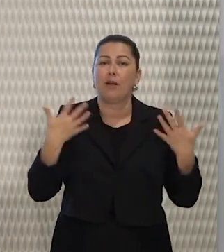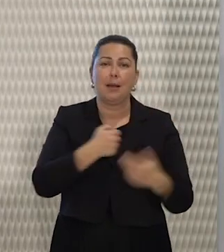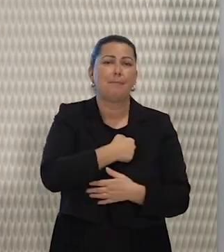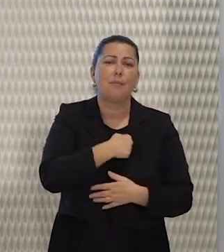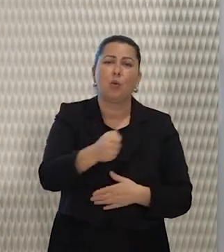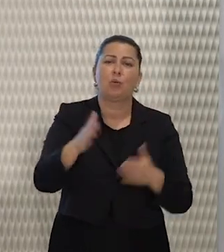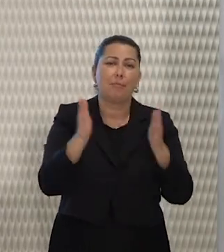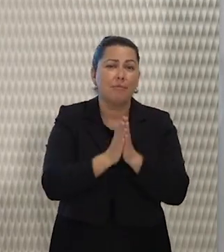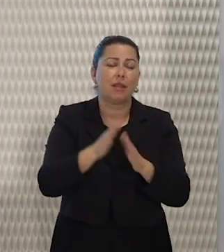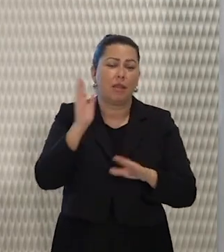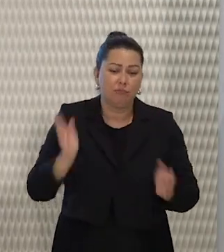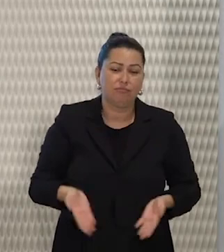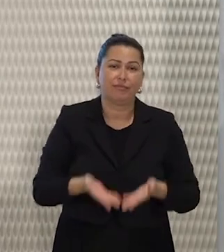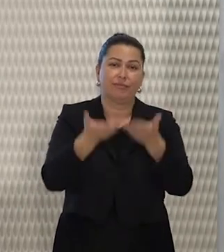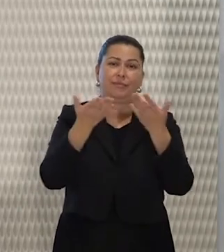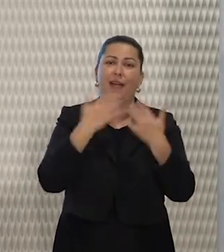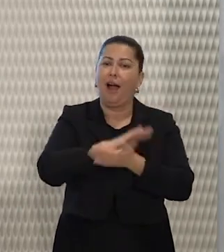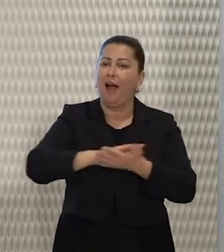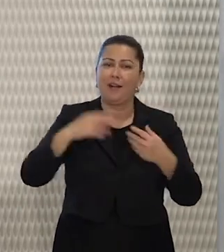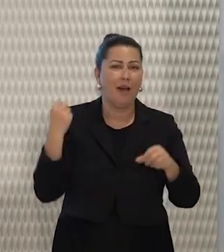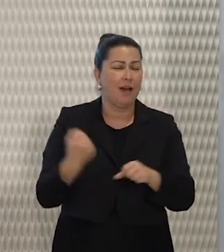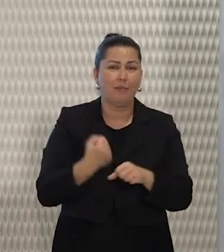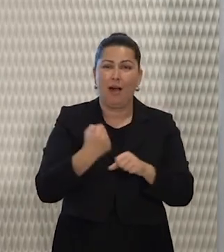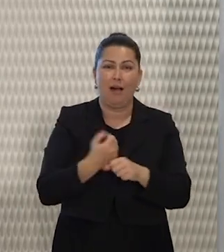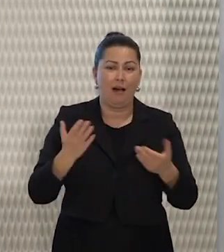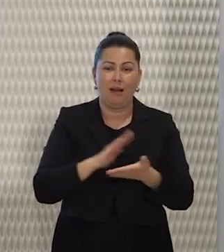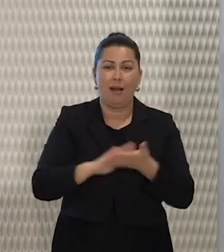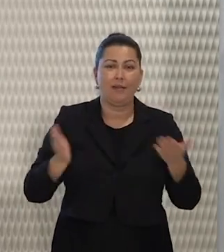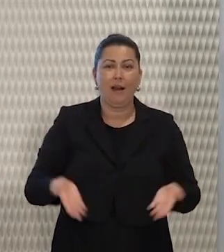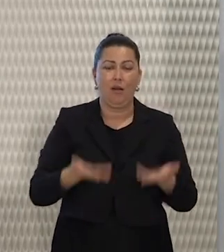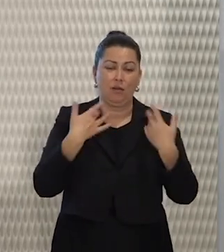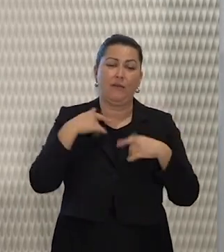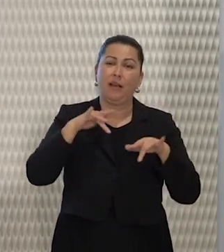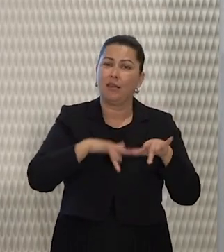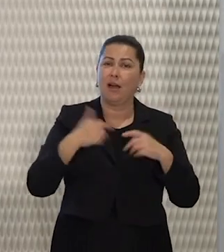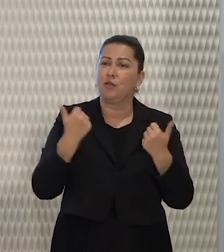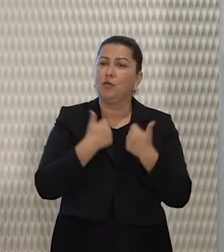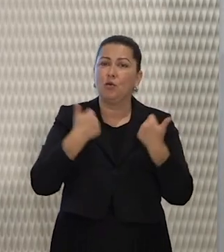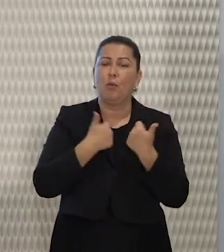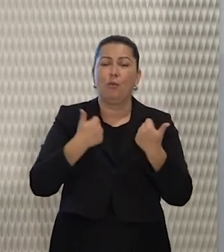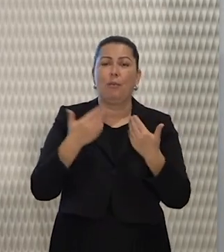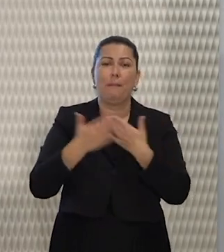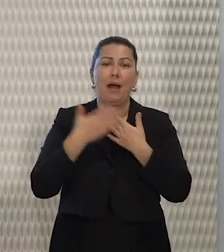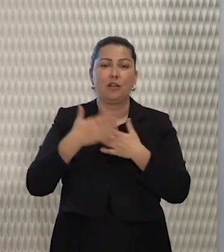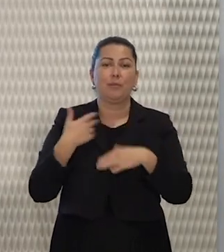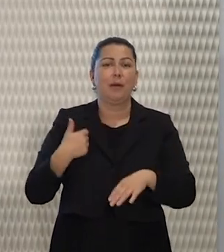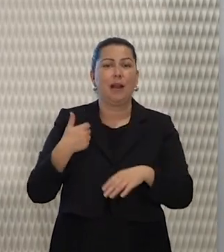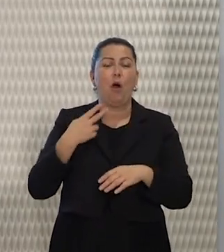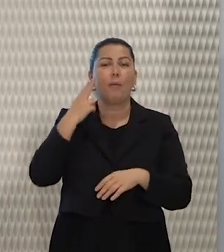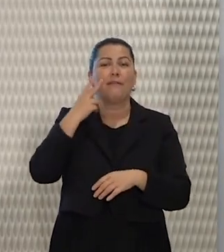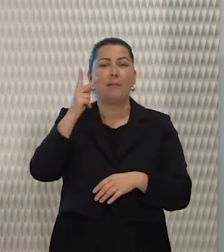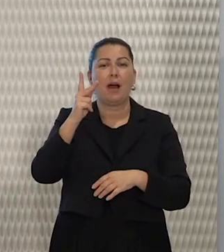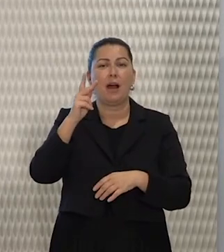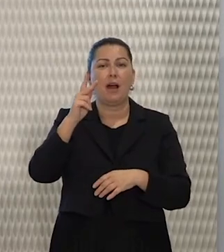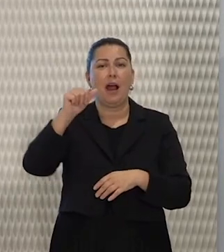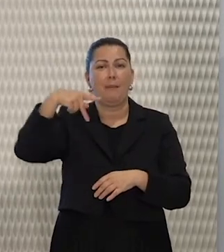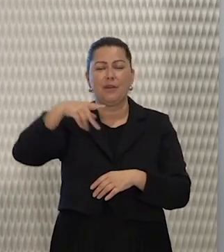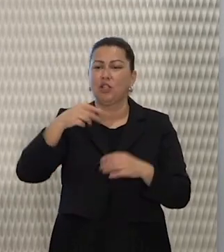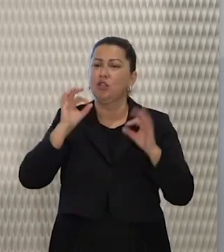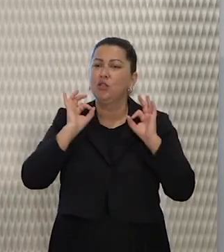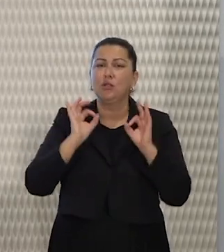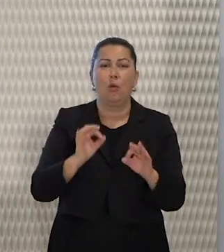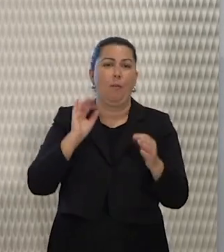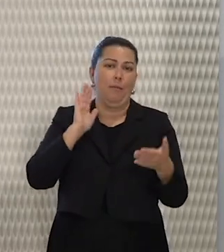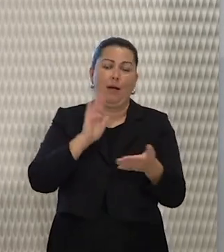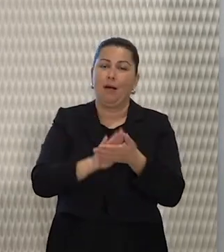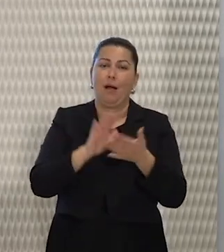tun Sie es bitte. Also machen Sie es einfach. Also wir haben ein super Beispiel, da wir der CAPSCH gekommen. Es funktioniert hervorragend. Also machen